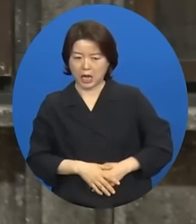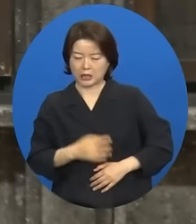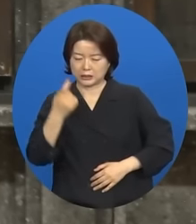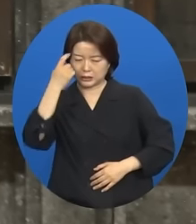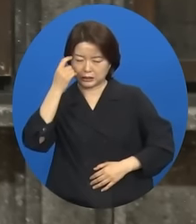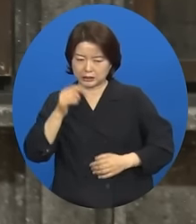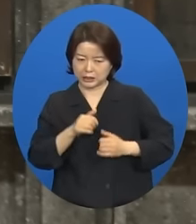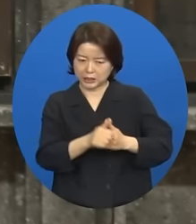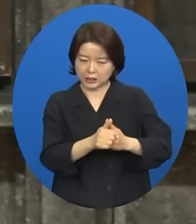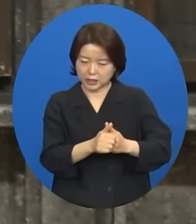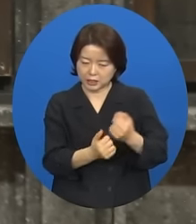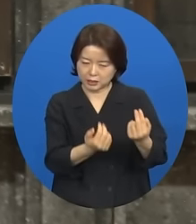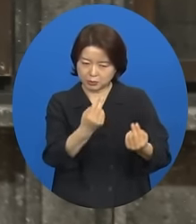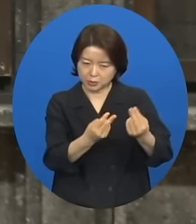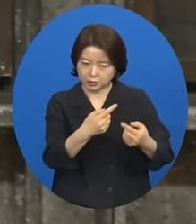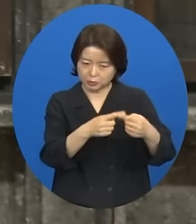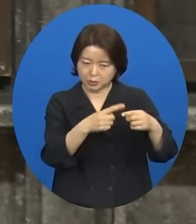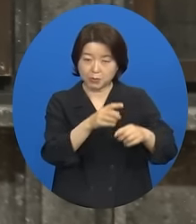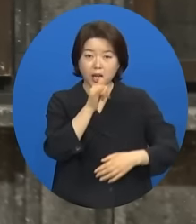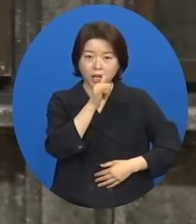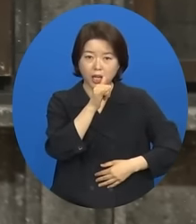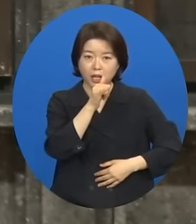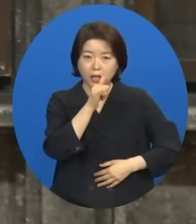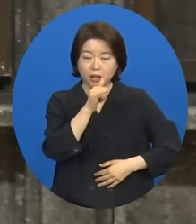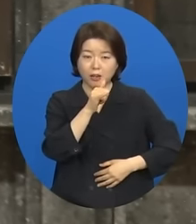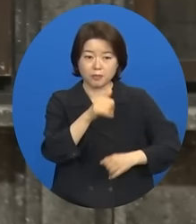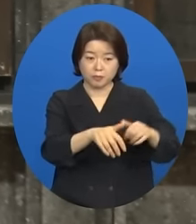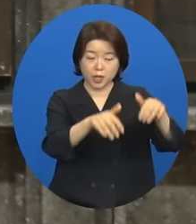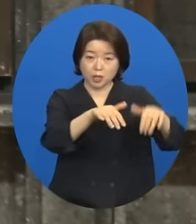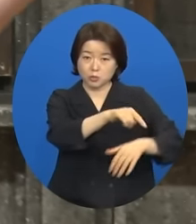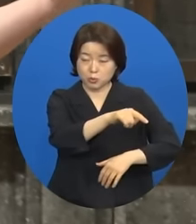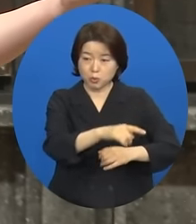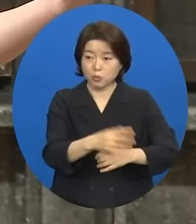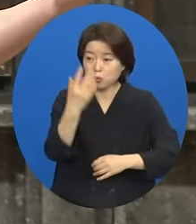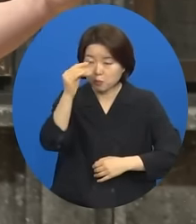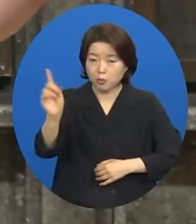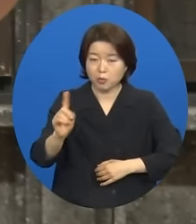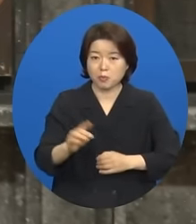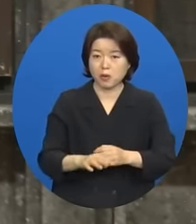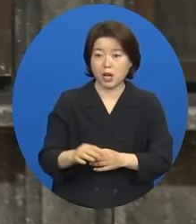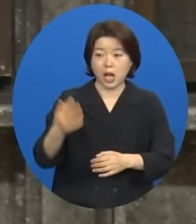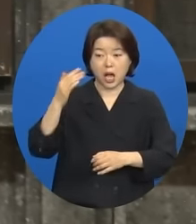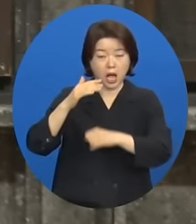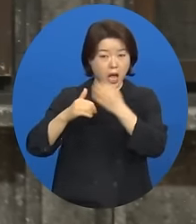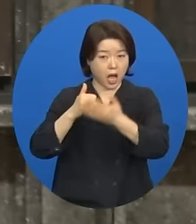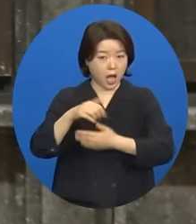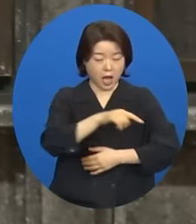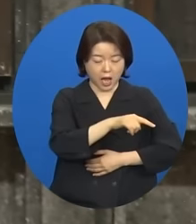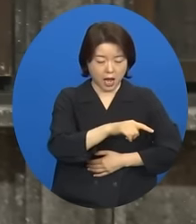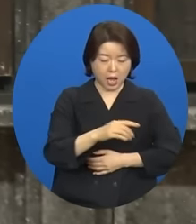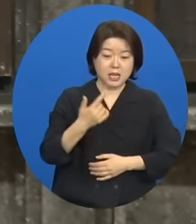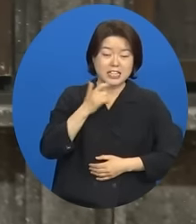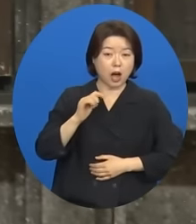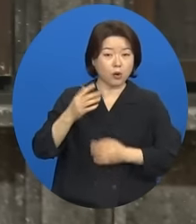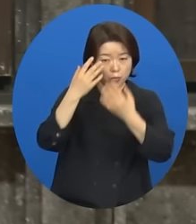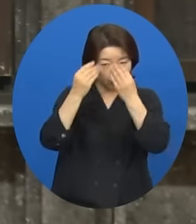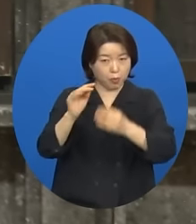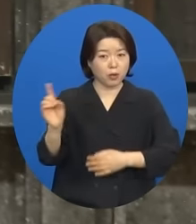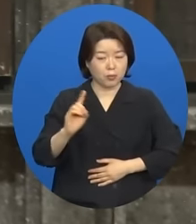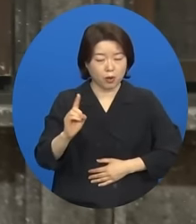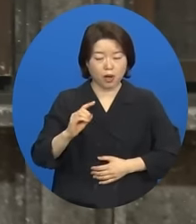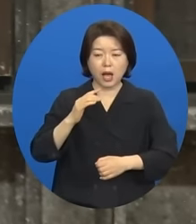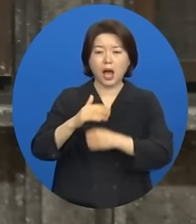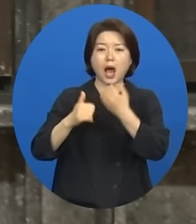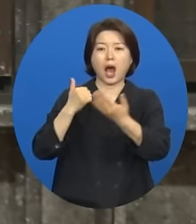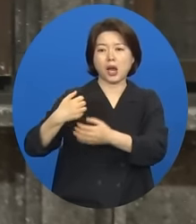따라서 비추어 해석을 한 것이죠. 그는 분명 지금 방금 뭘 봤습니까? 마하나임, 하나님이 두 군데 아예 그냥 꿈이 아니라 실제로